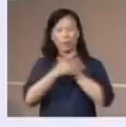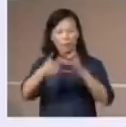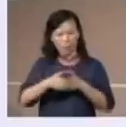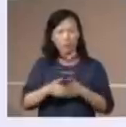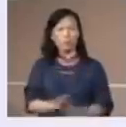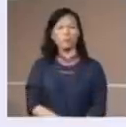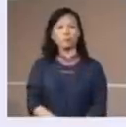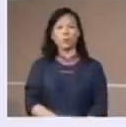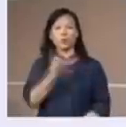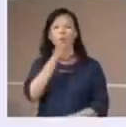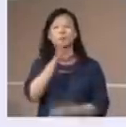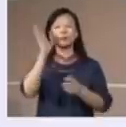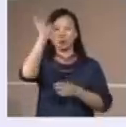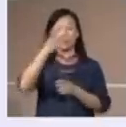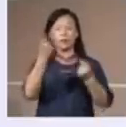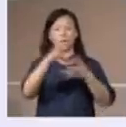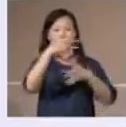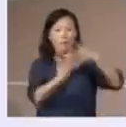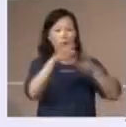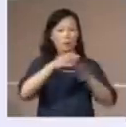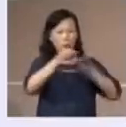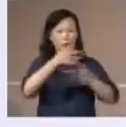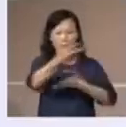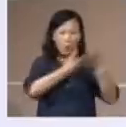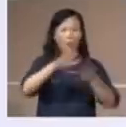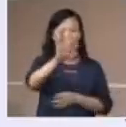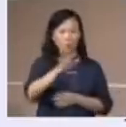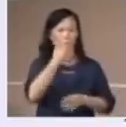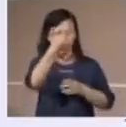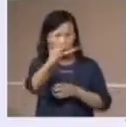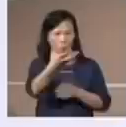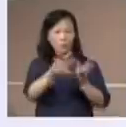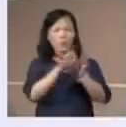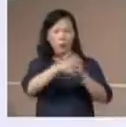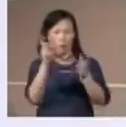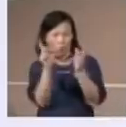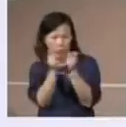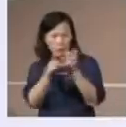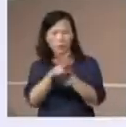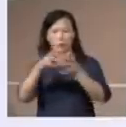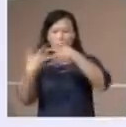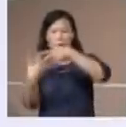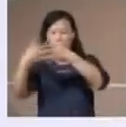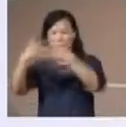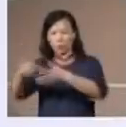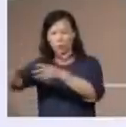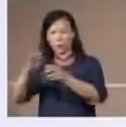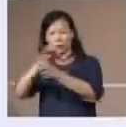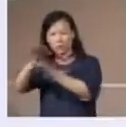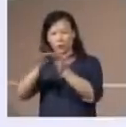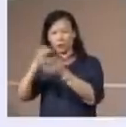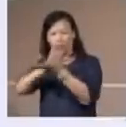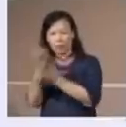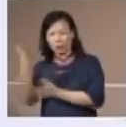啊，咱迄个一向嘛是甲美国做生意做上济。啊，所以虽然因为最近的中国的经济，啊，中国变上大的